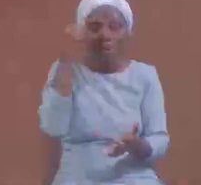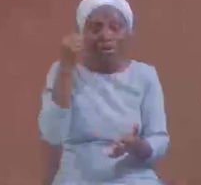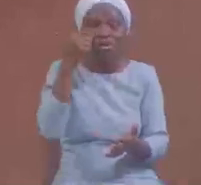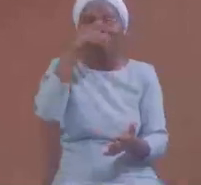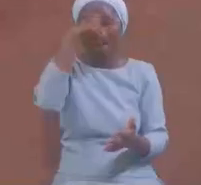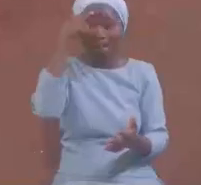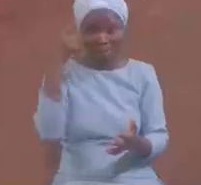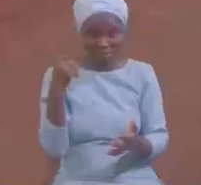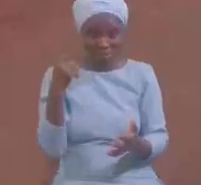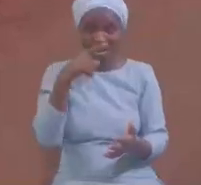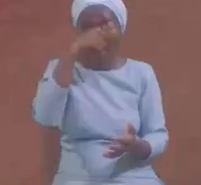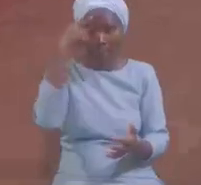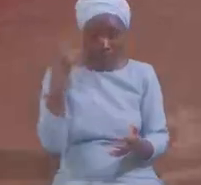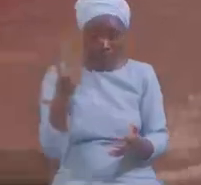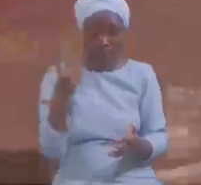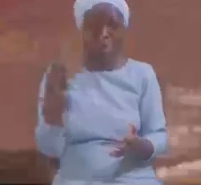Parce que